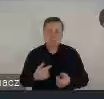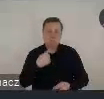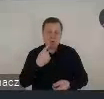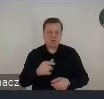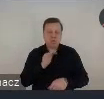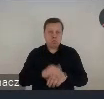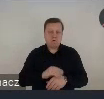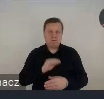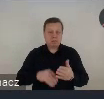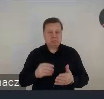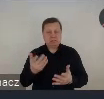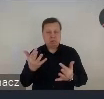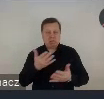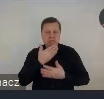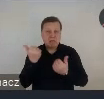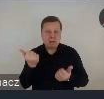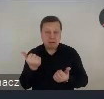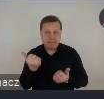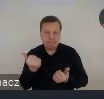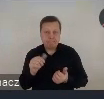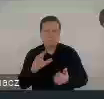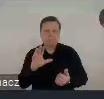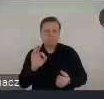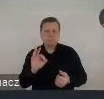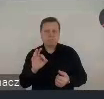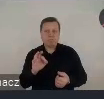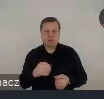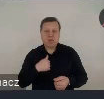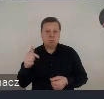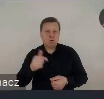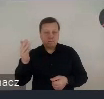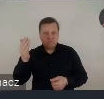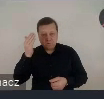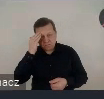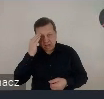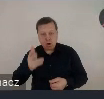podpisanie umowy, dlatego że no musimy wiedzieć, czy